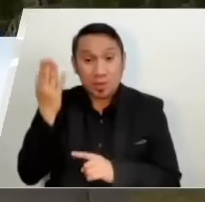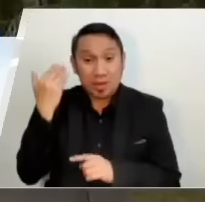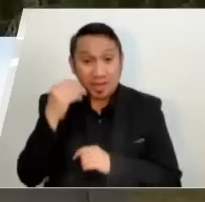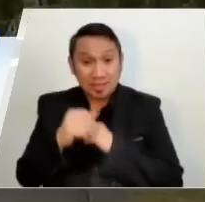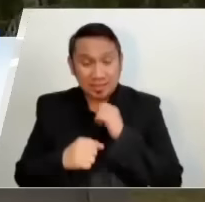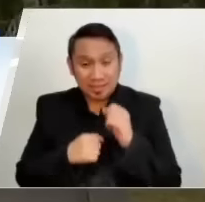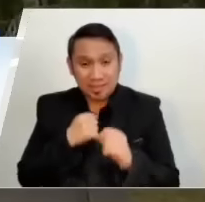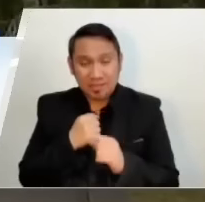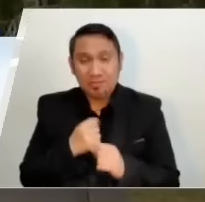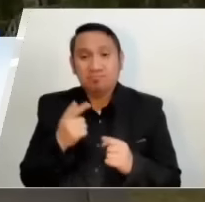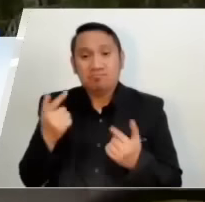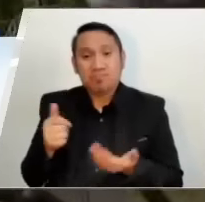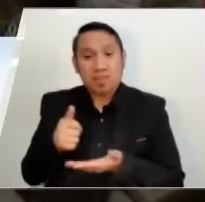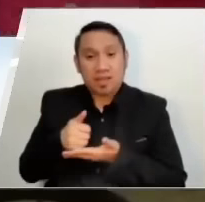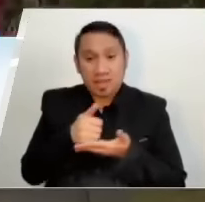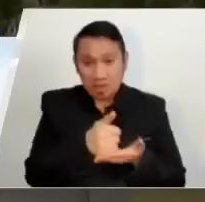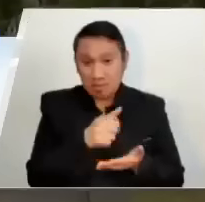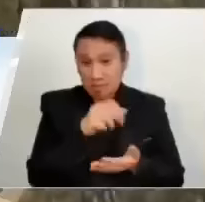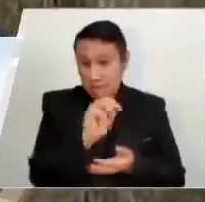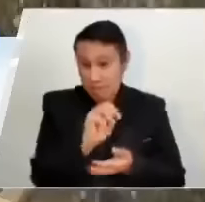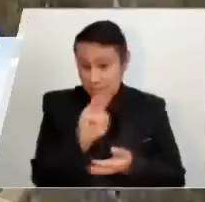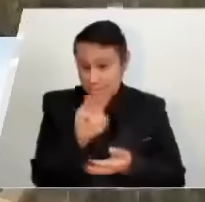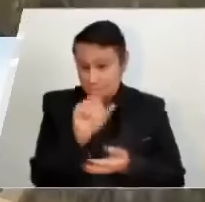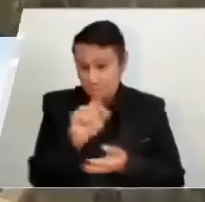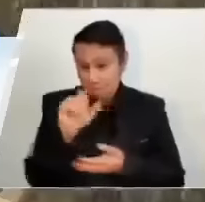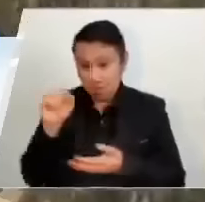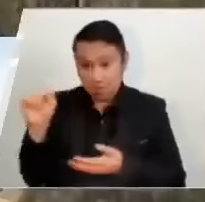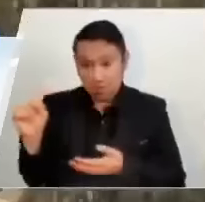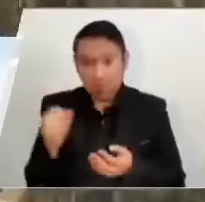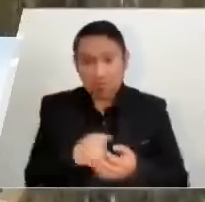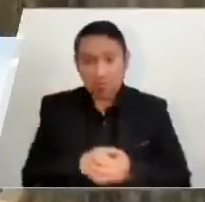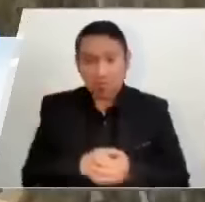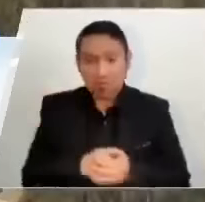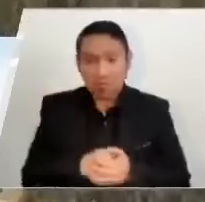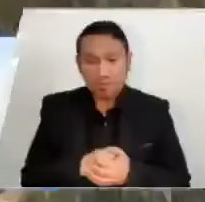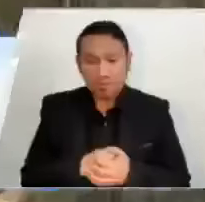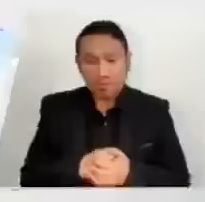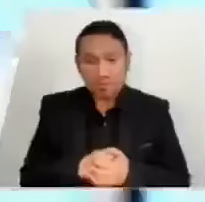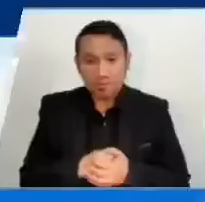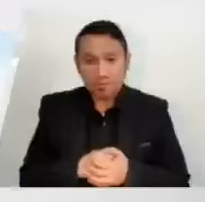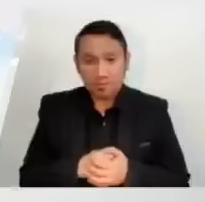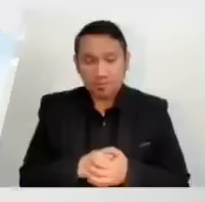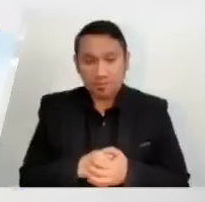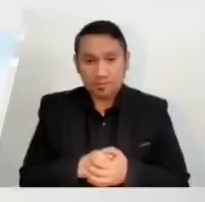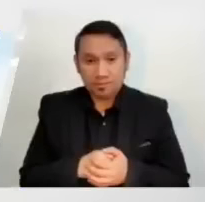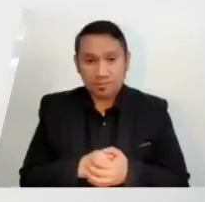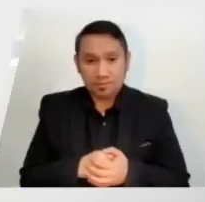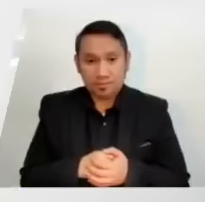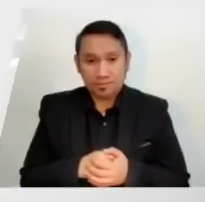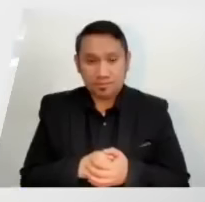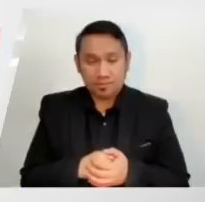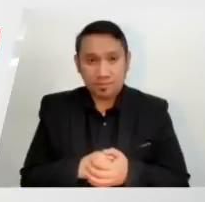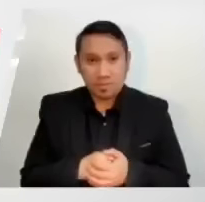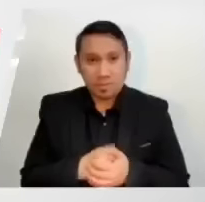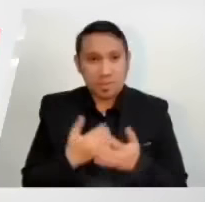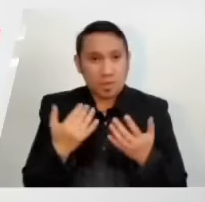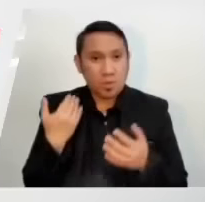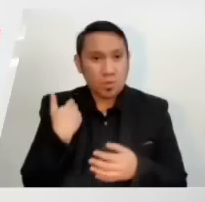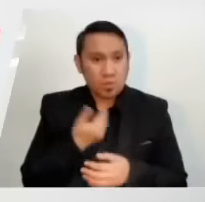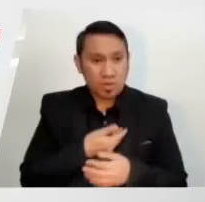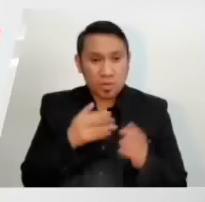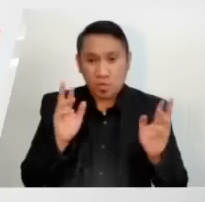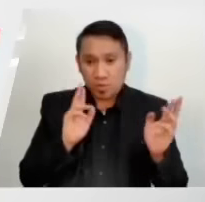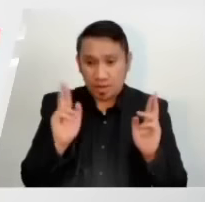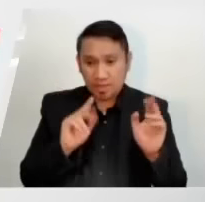katuwang ang MWSS o Metropolitan Water Works and Sewerage System. We've already start